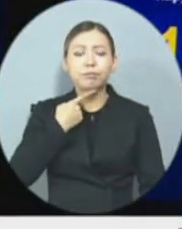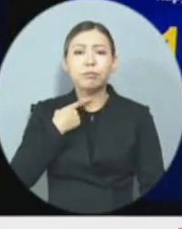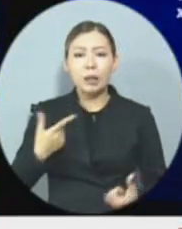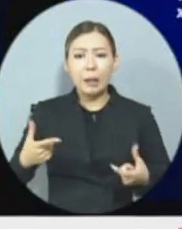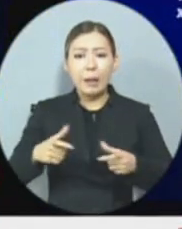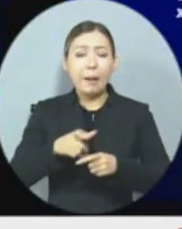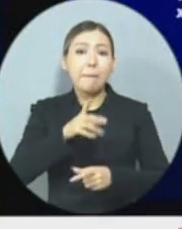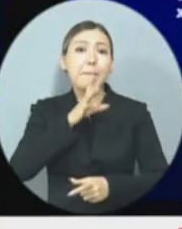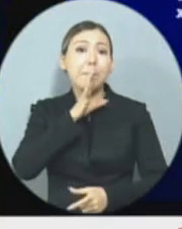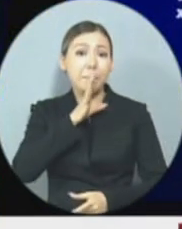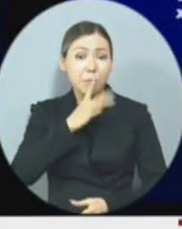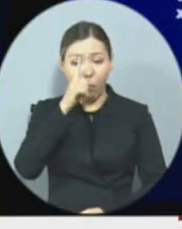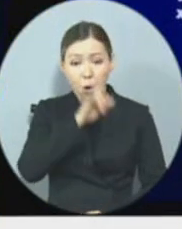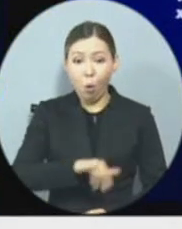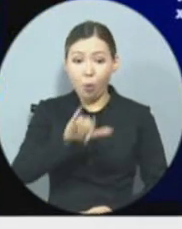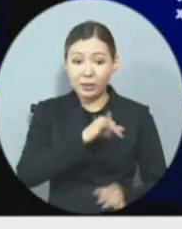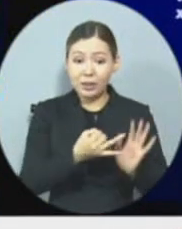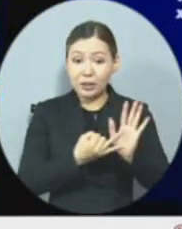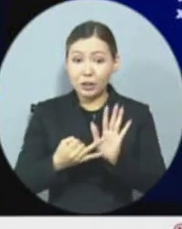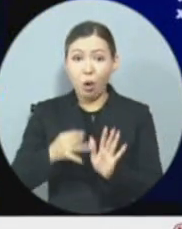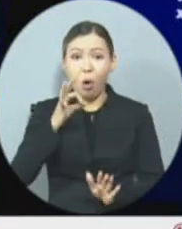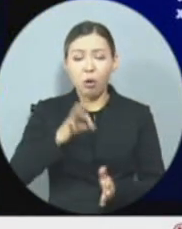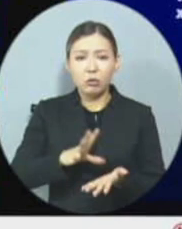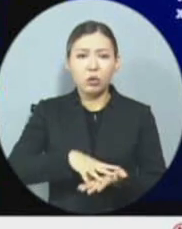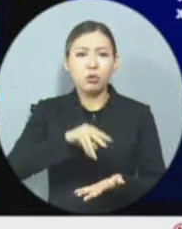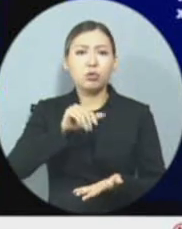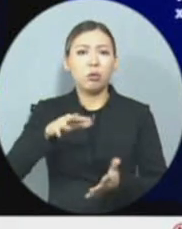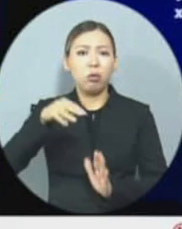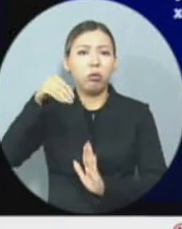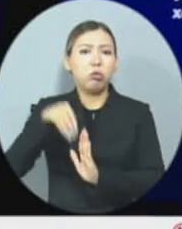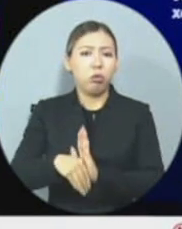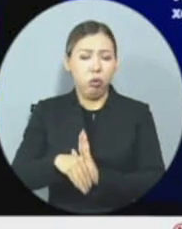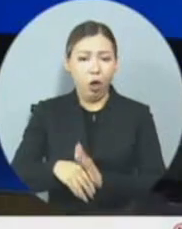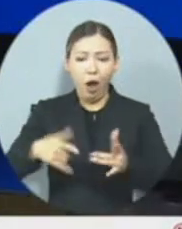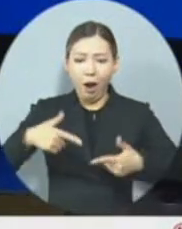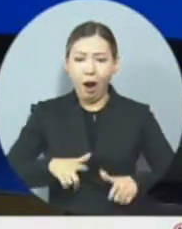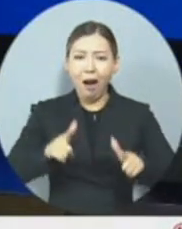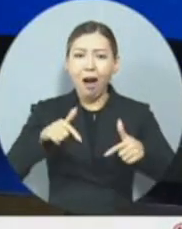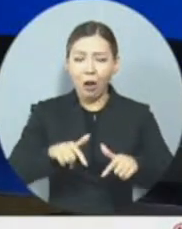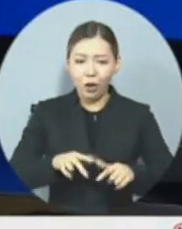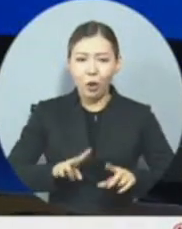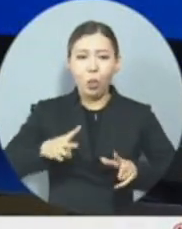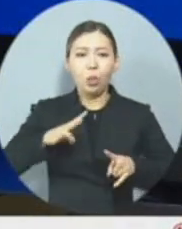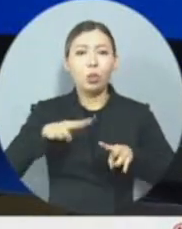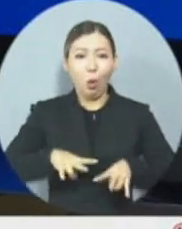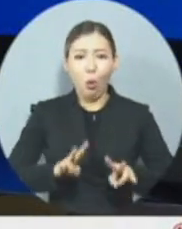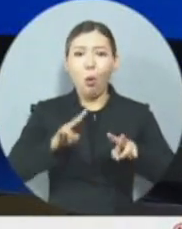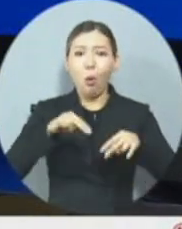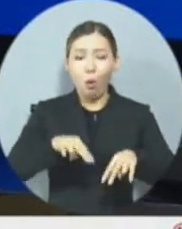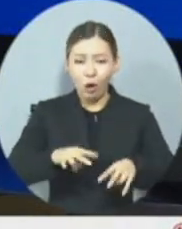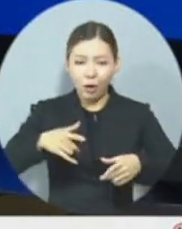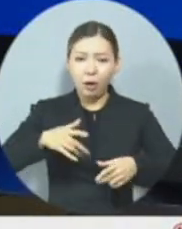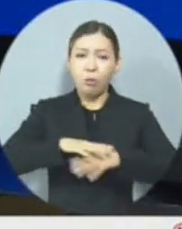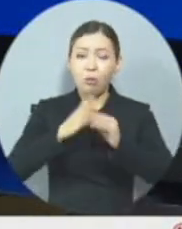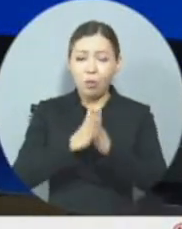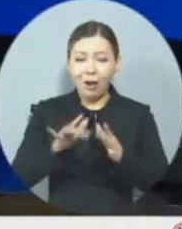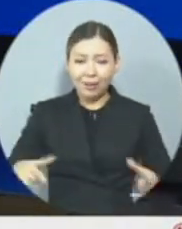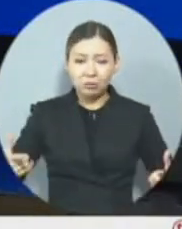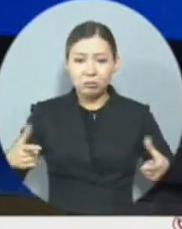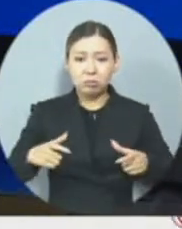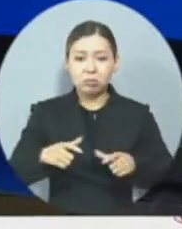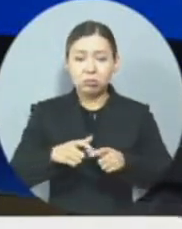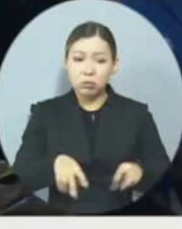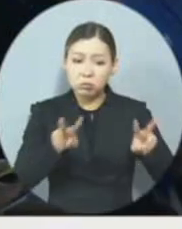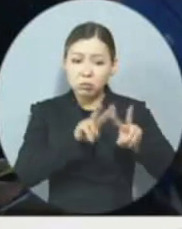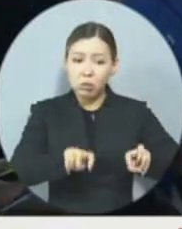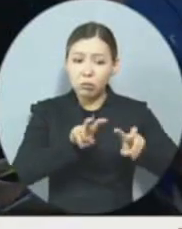нийт нутаг дэвсгэрийн 77 орчим хувь нь цөлжин, доройтож, олон гол горих, нөөр цөөрөн булагшанд ширгэж байгааг олон судалгааны дүнгээс